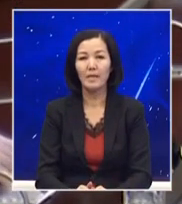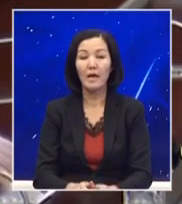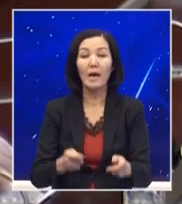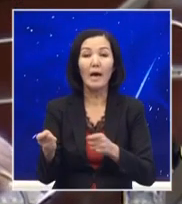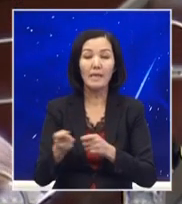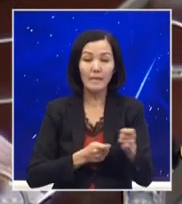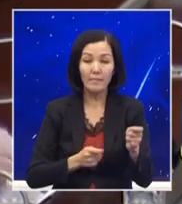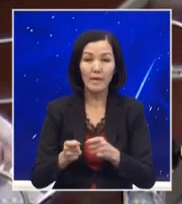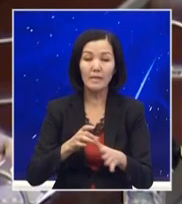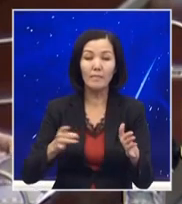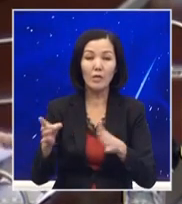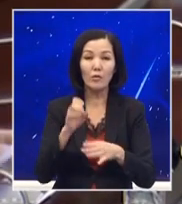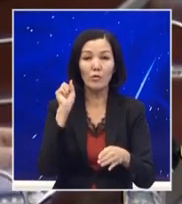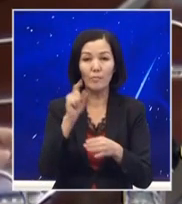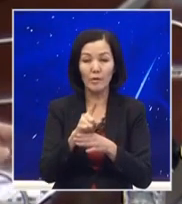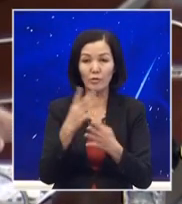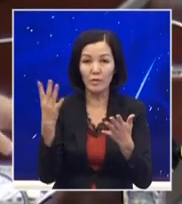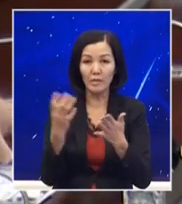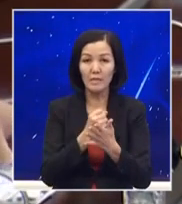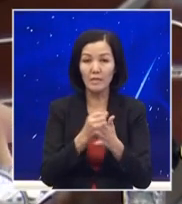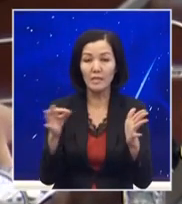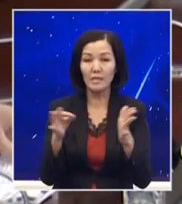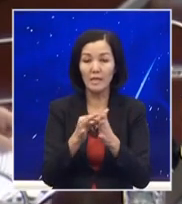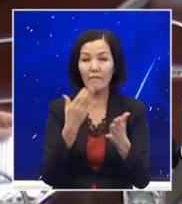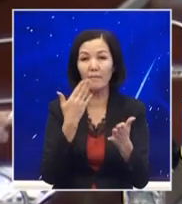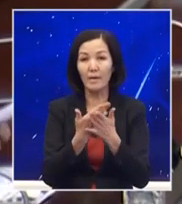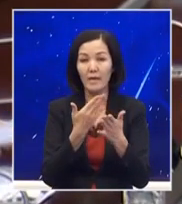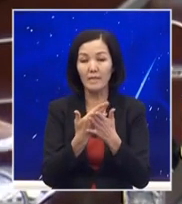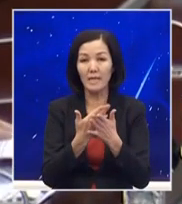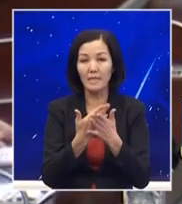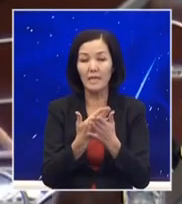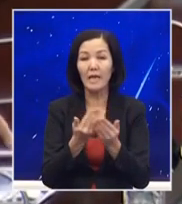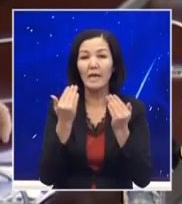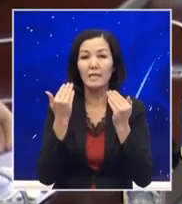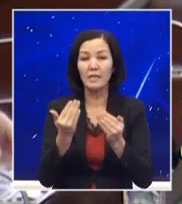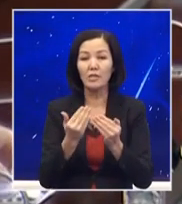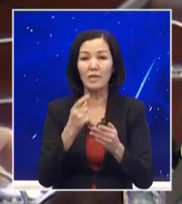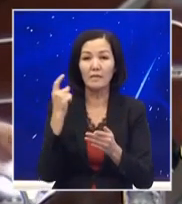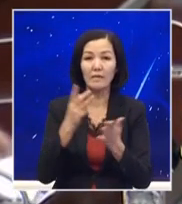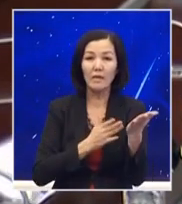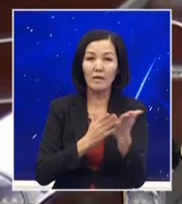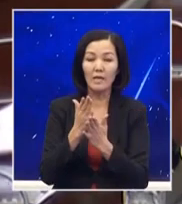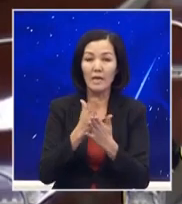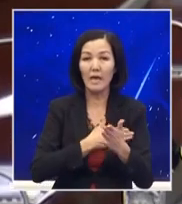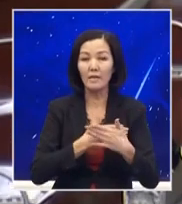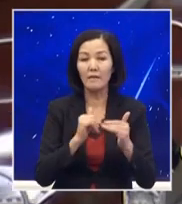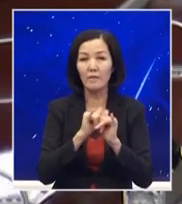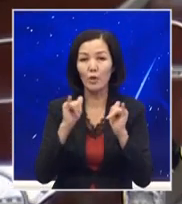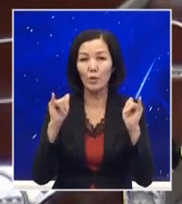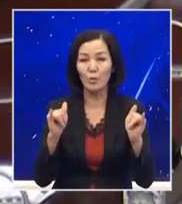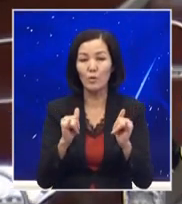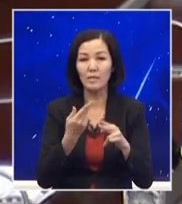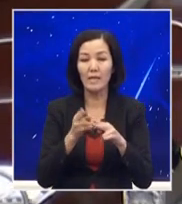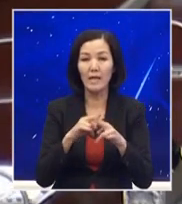Акиматам регионов поручили обеспечить не только достижение целевых показателей доли местного содержания в отраслях экономики, но и их активный рост. Для этого